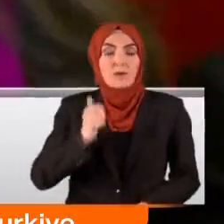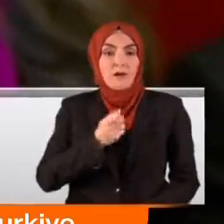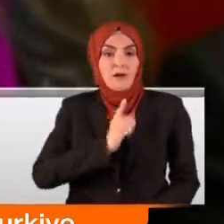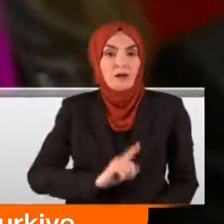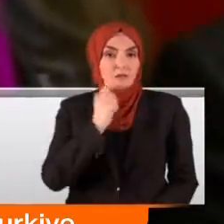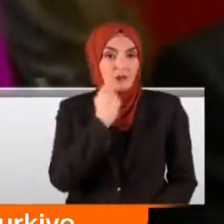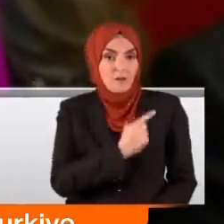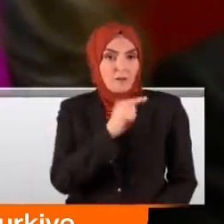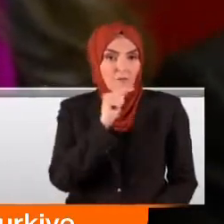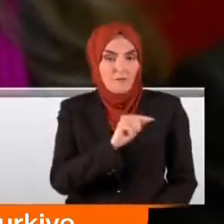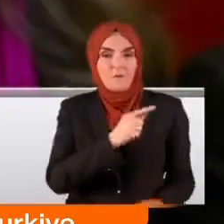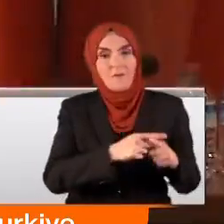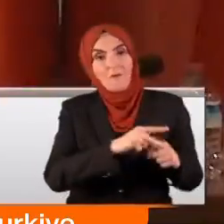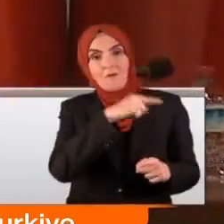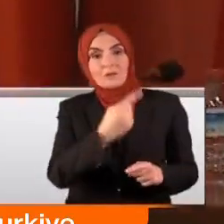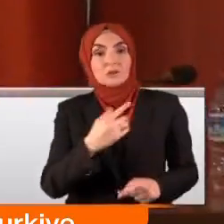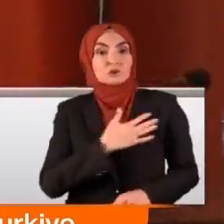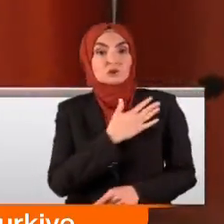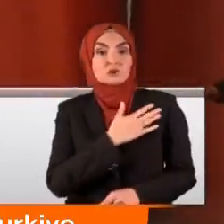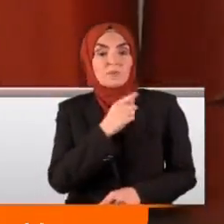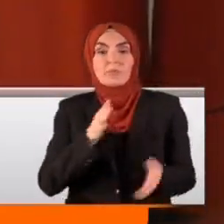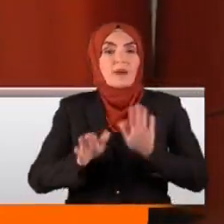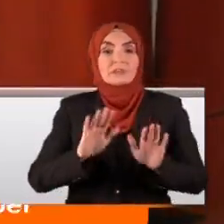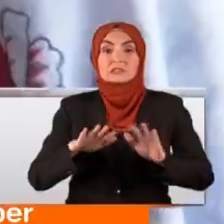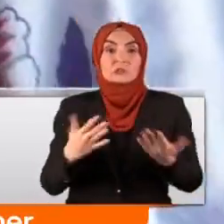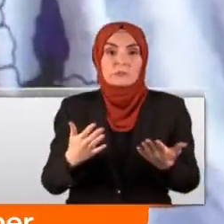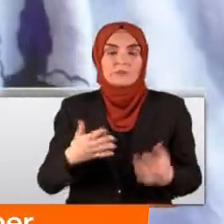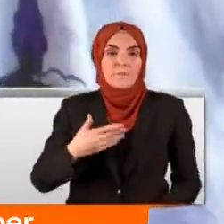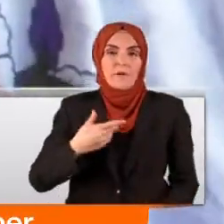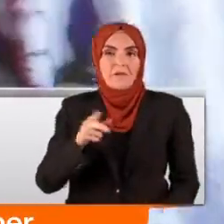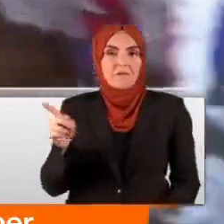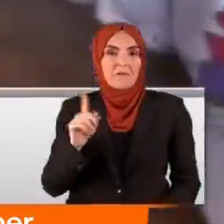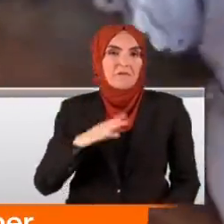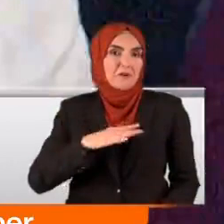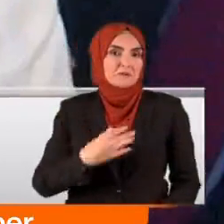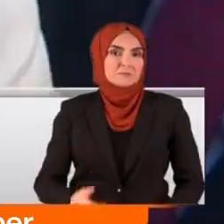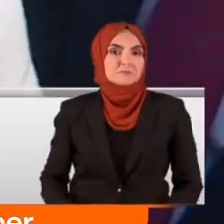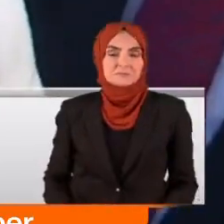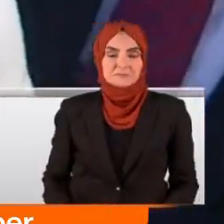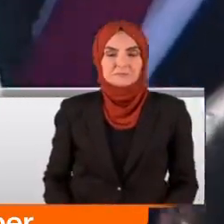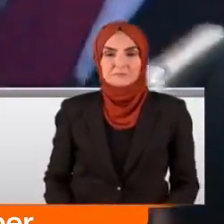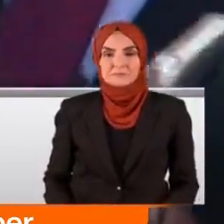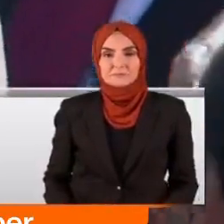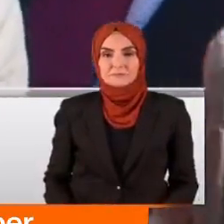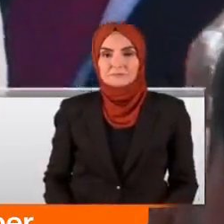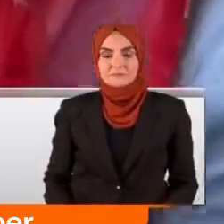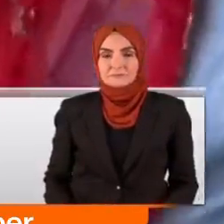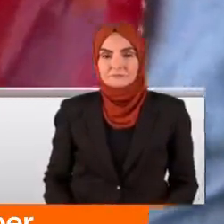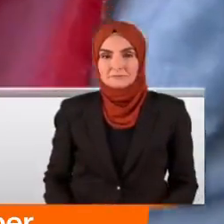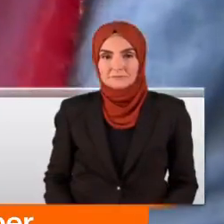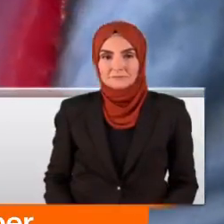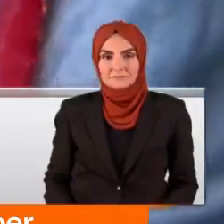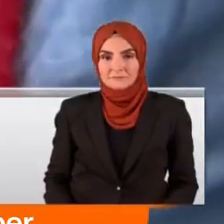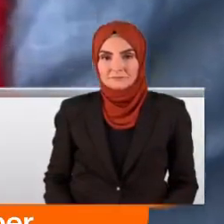diğer ortağı CHP'nin nasıl bir tavır alacağı ise merak konusu. Meral Akşener, Meral